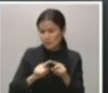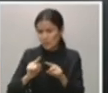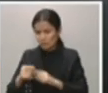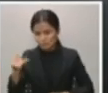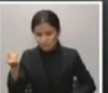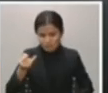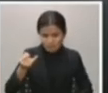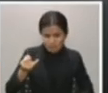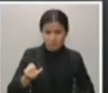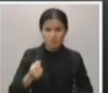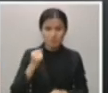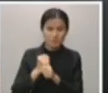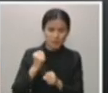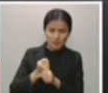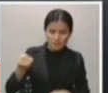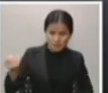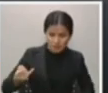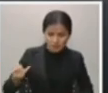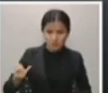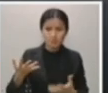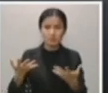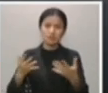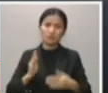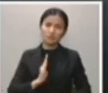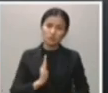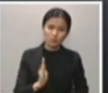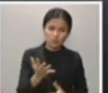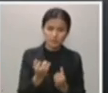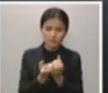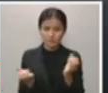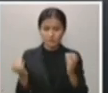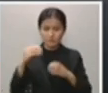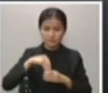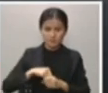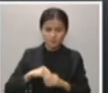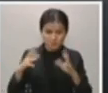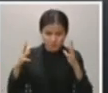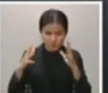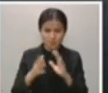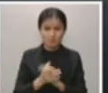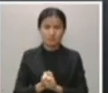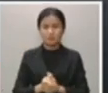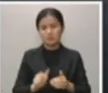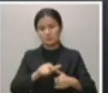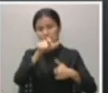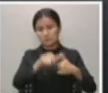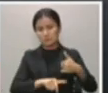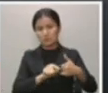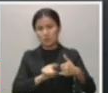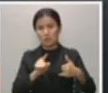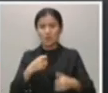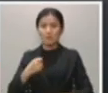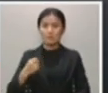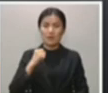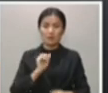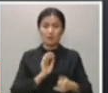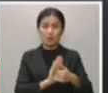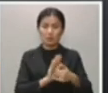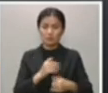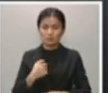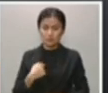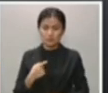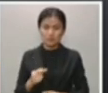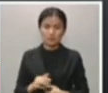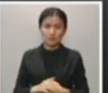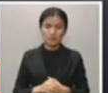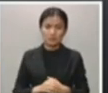ลวไร้ประสิทธิภาพขาดคุณธรรมและจริยธรรมมีพฤติการใช้อำนาจในตำแหน่งหน้าที่ก้าวก่